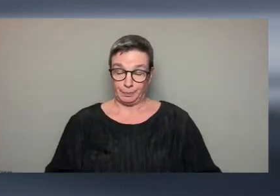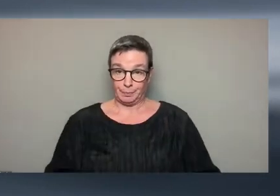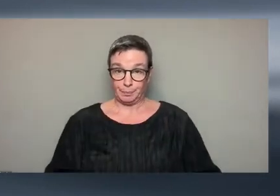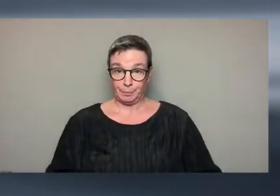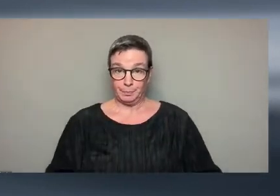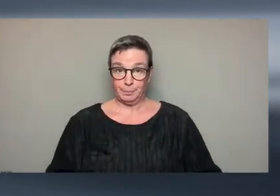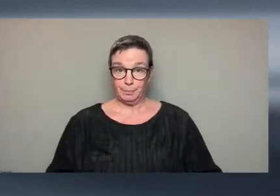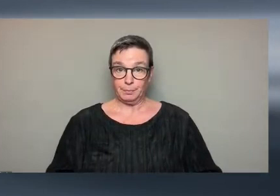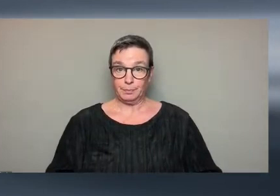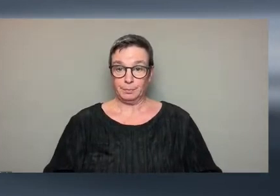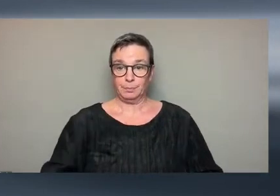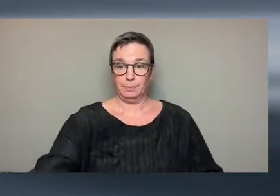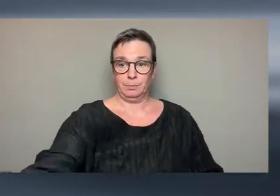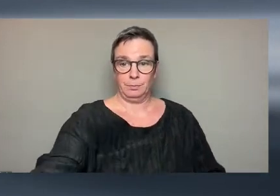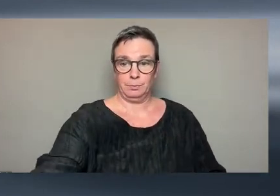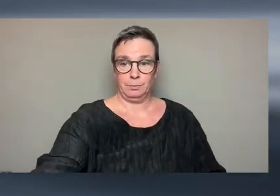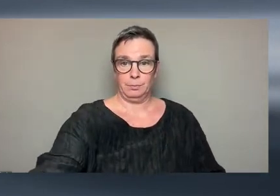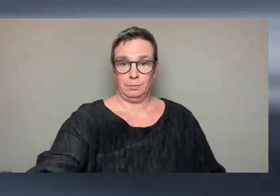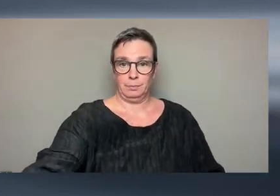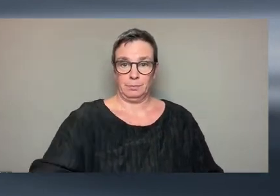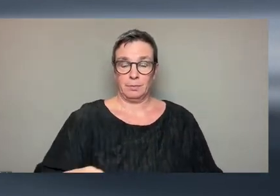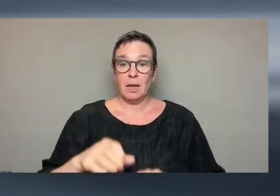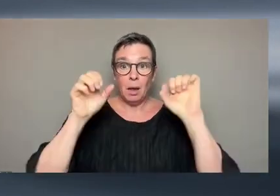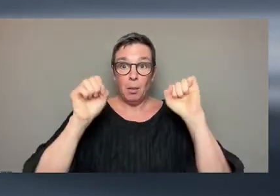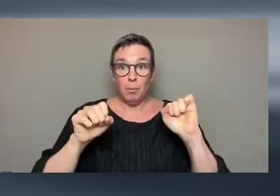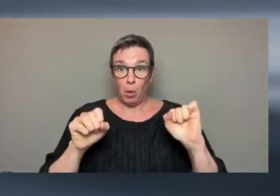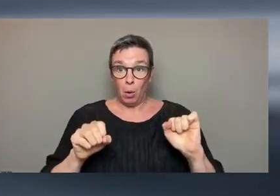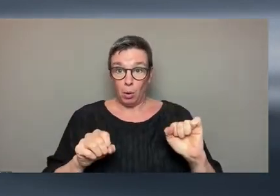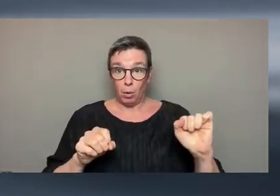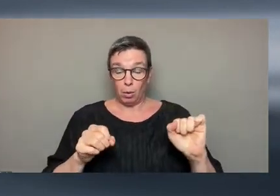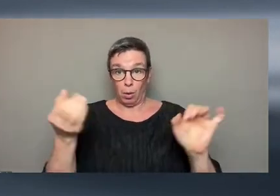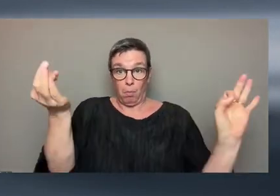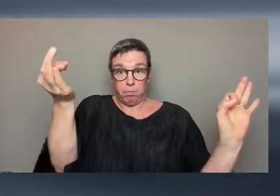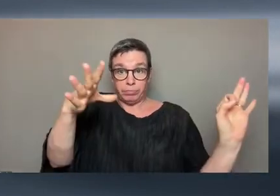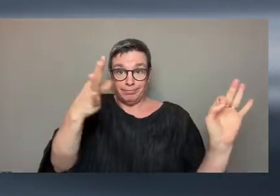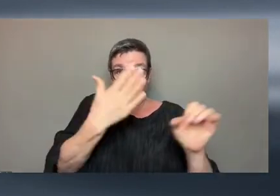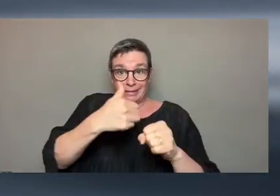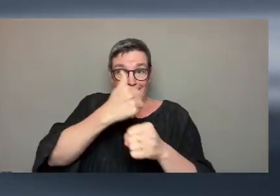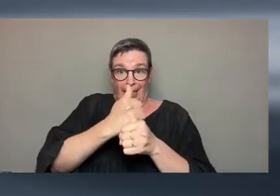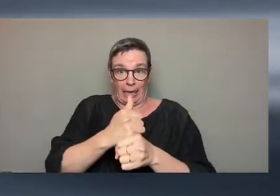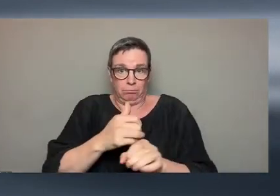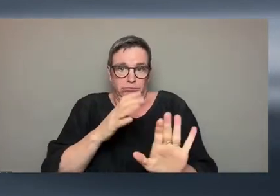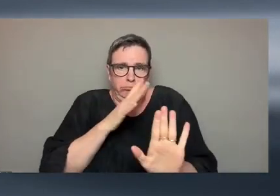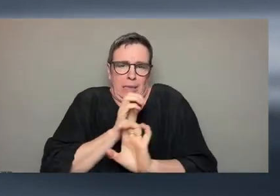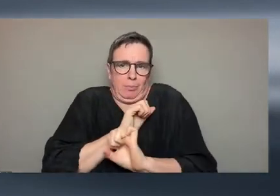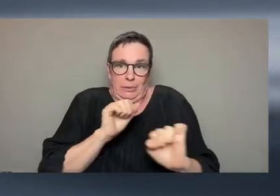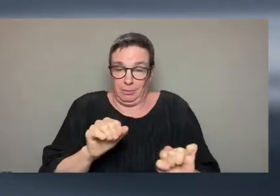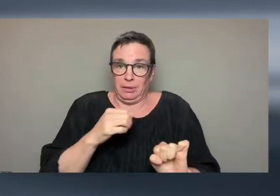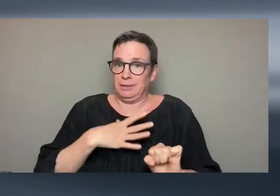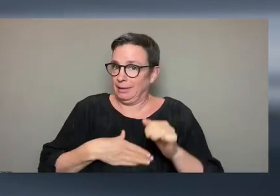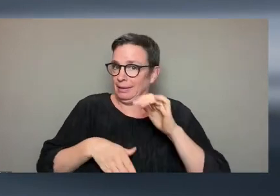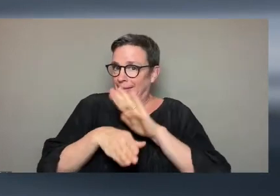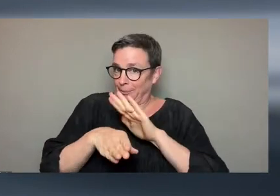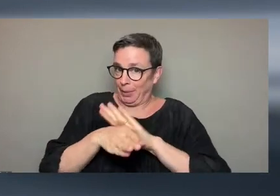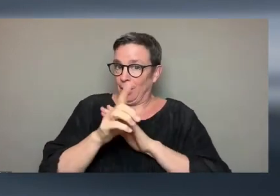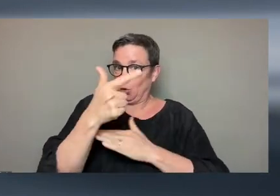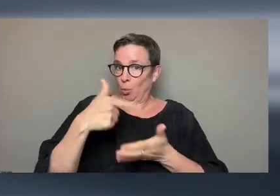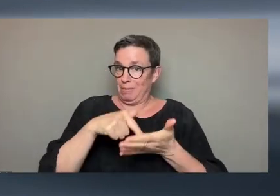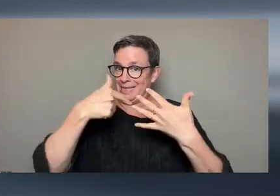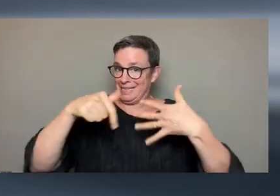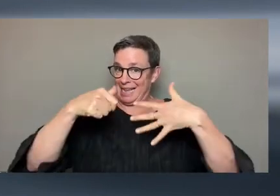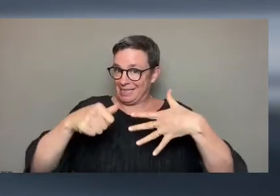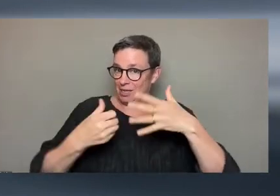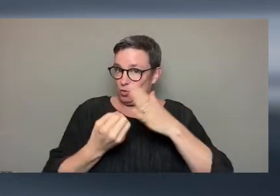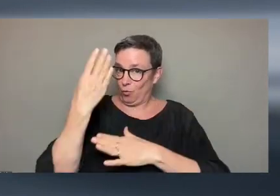Ce n'est pas quelque chose que l'on peut faire du jour au lendemain. En 2016, nous avons posé les premières définitions de ce nouveau besoin. Le